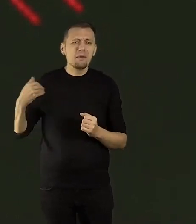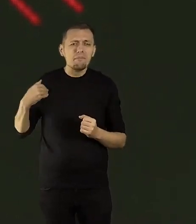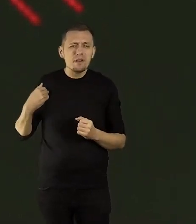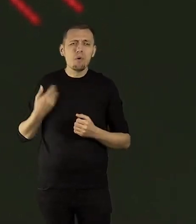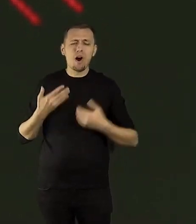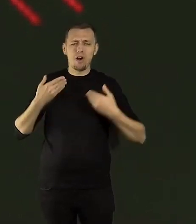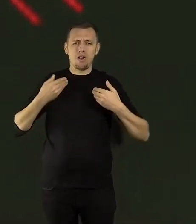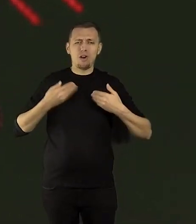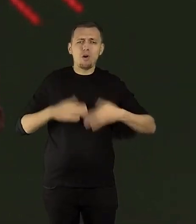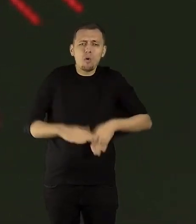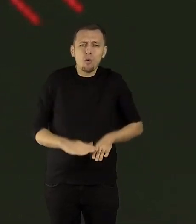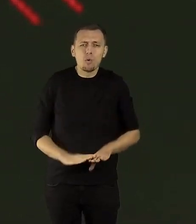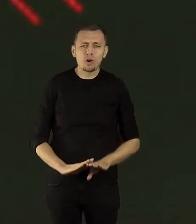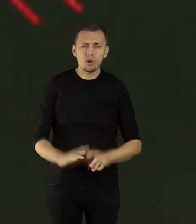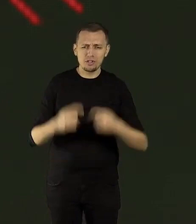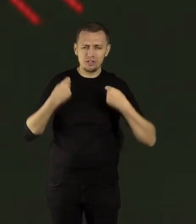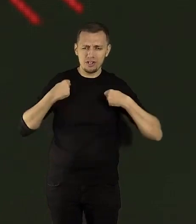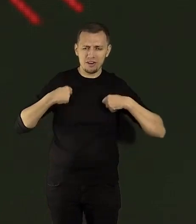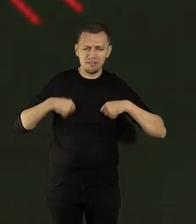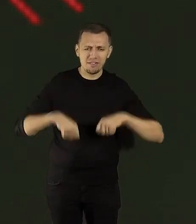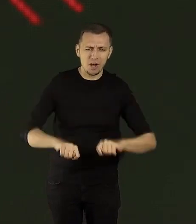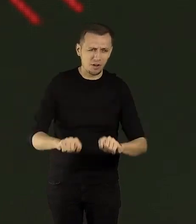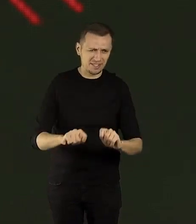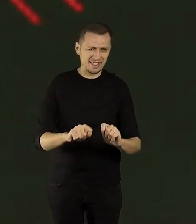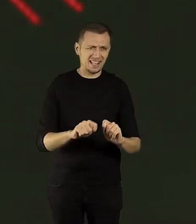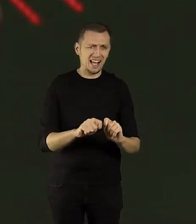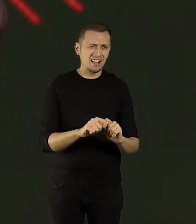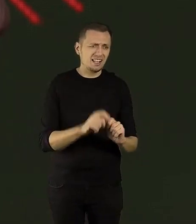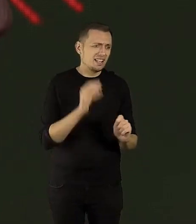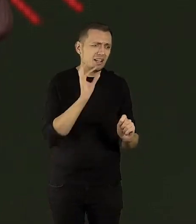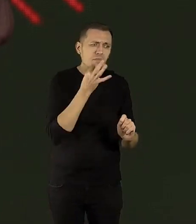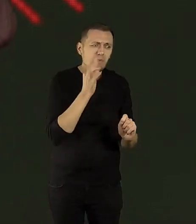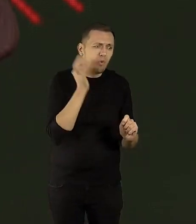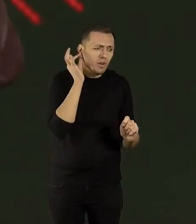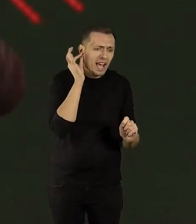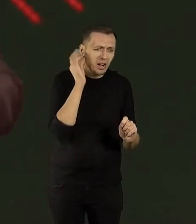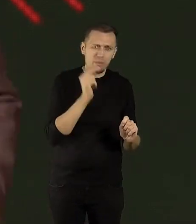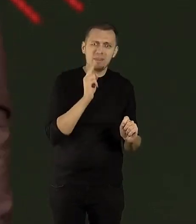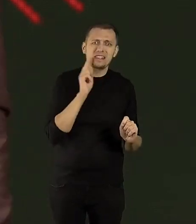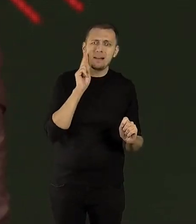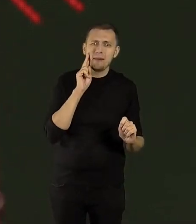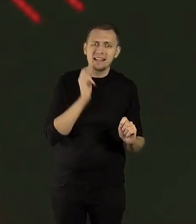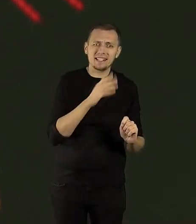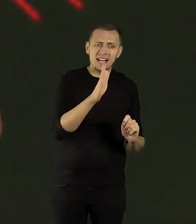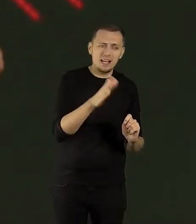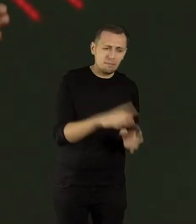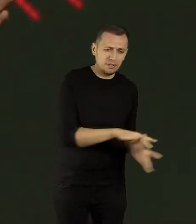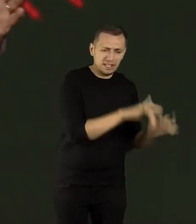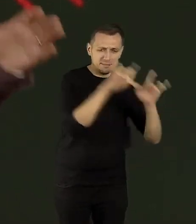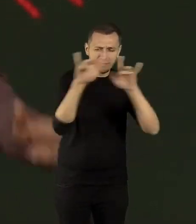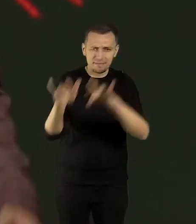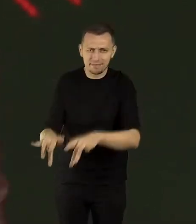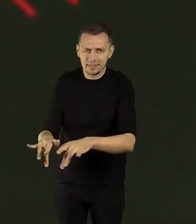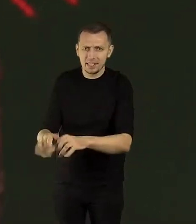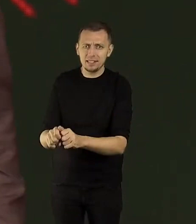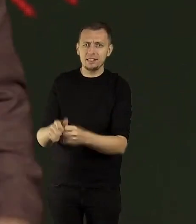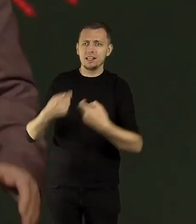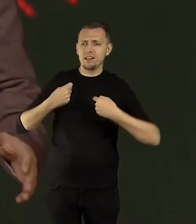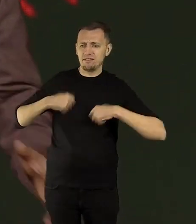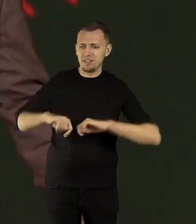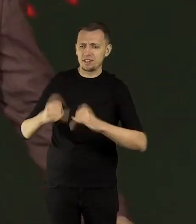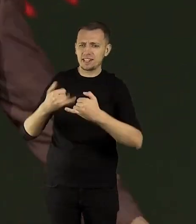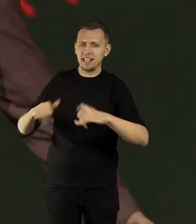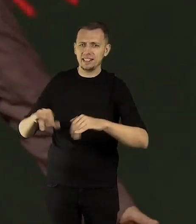dorastał w innej wiosce o złej reputacji. Do 30 roku życia pracował w warsztacie stolarskim, a następnie przez 3 lata był